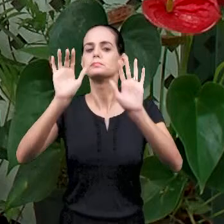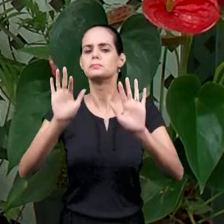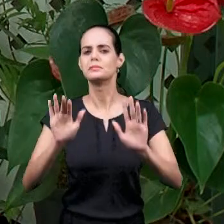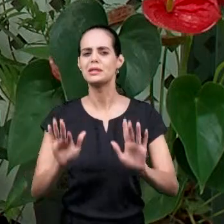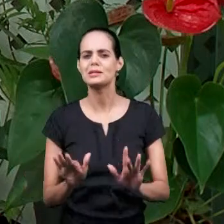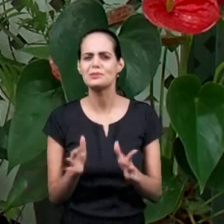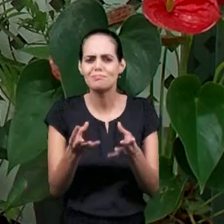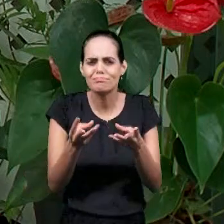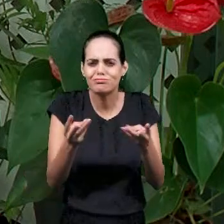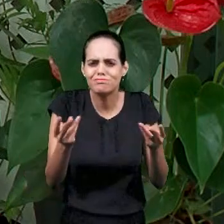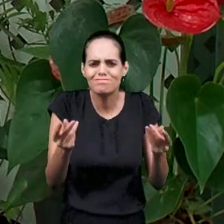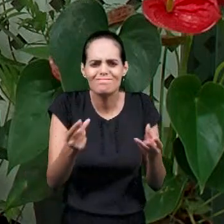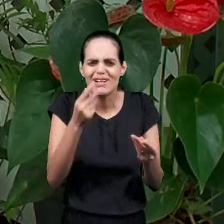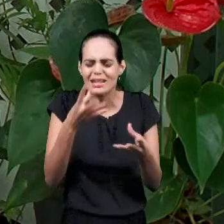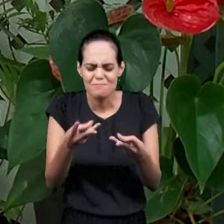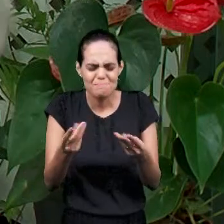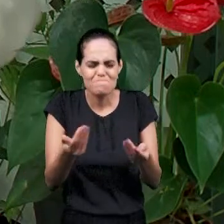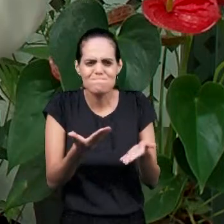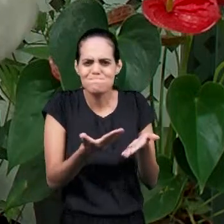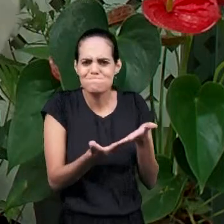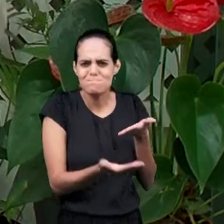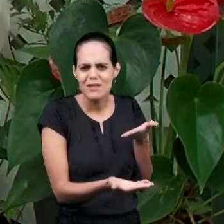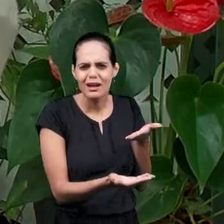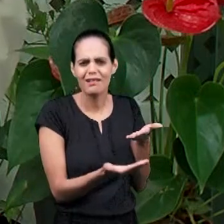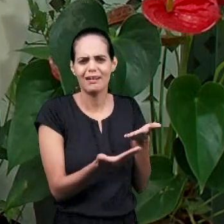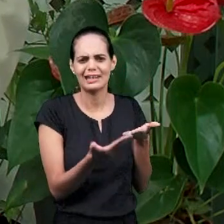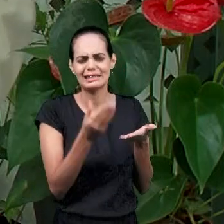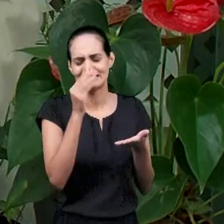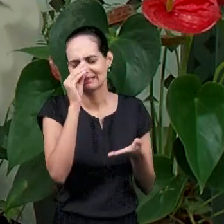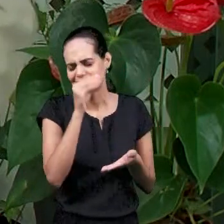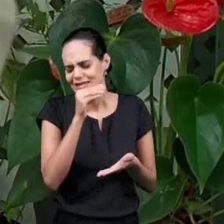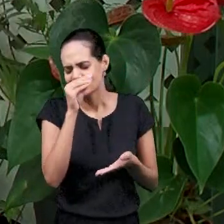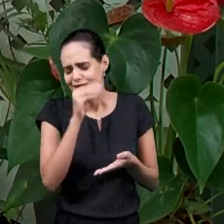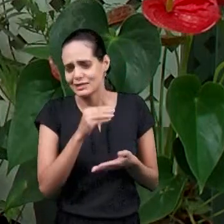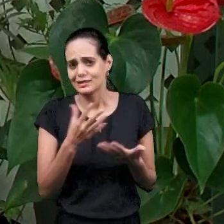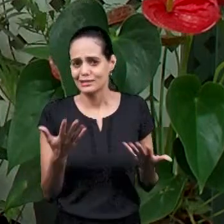les bénédictions, elles, elles finissent pour